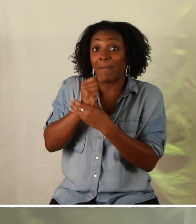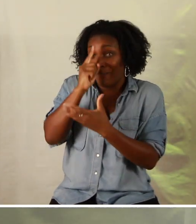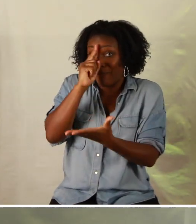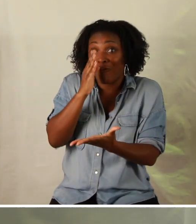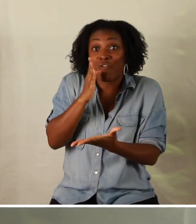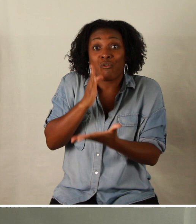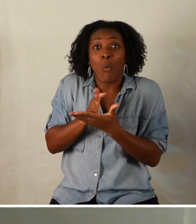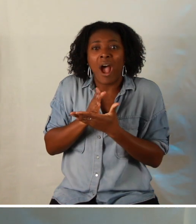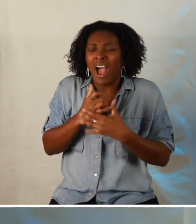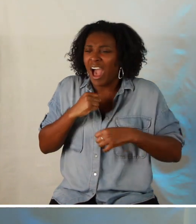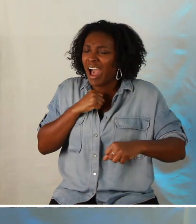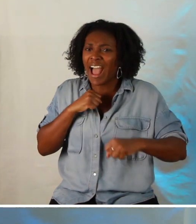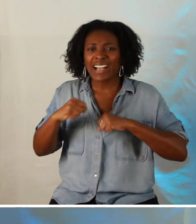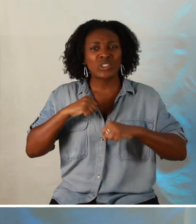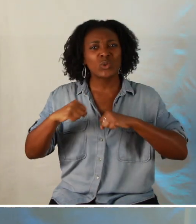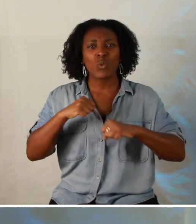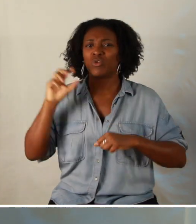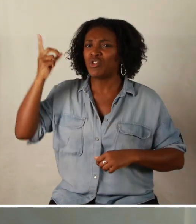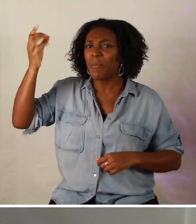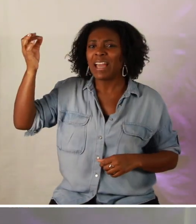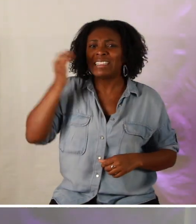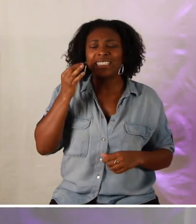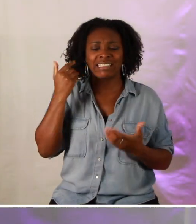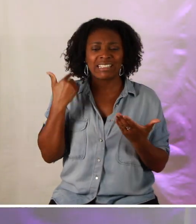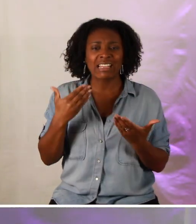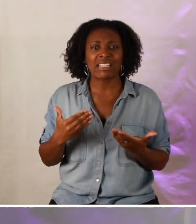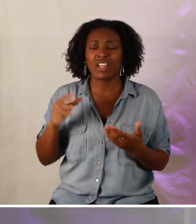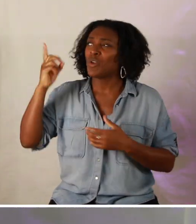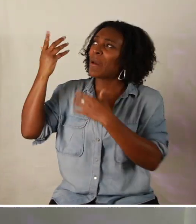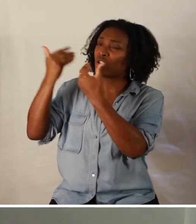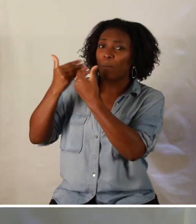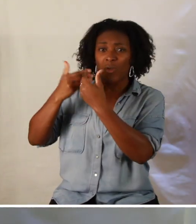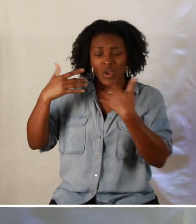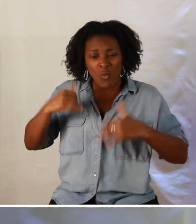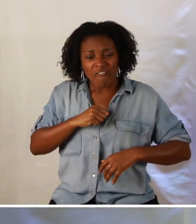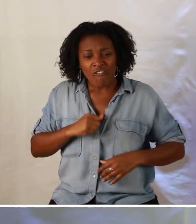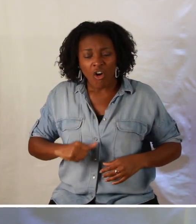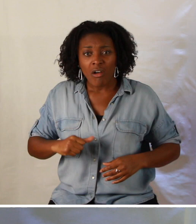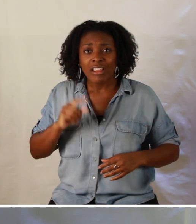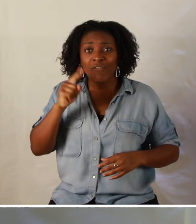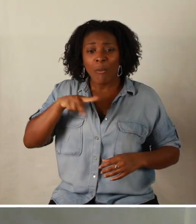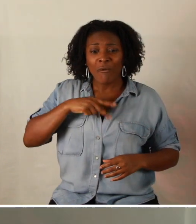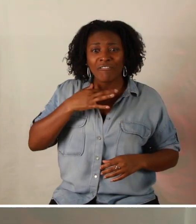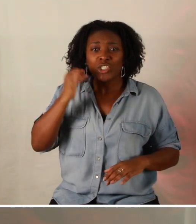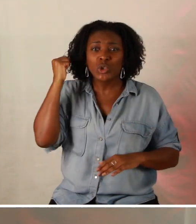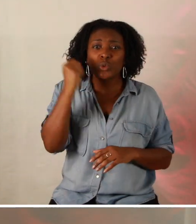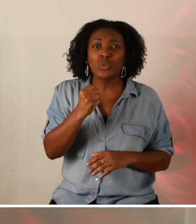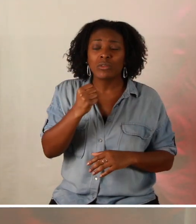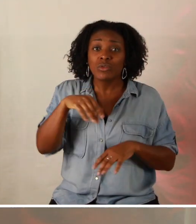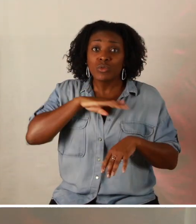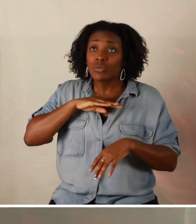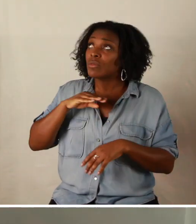commencer à se mettre en action et à dire Dieu a dit, il m'a demandé des choses extrêmes, donnez mon fils, alors que c'est lui qui me l'a